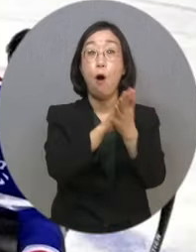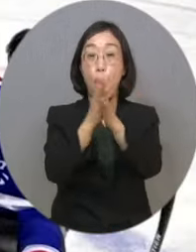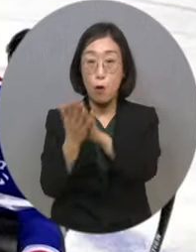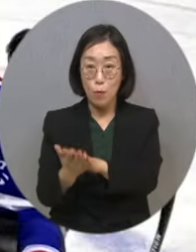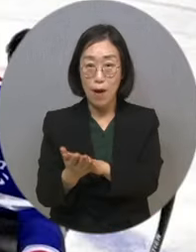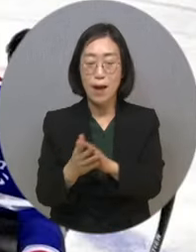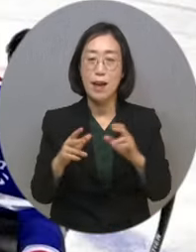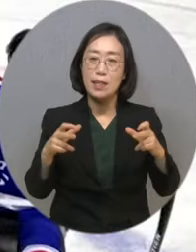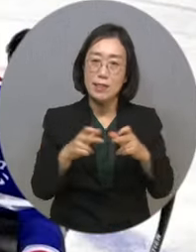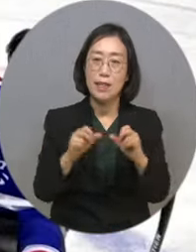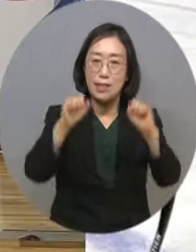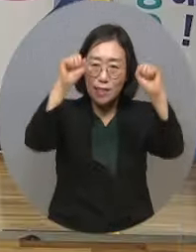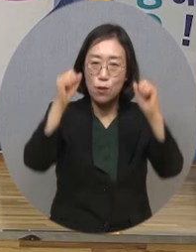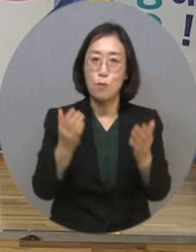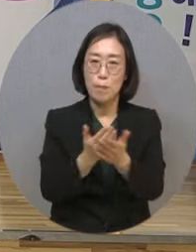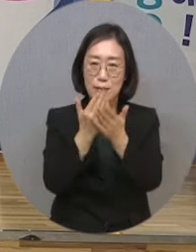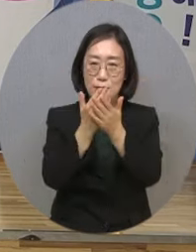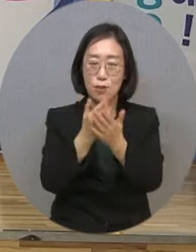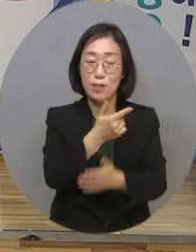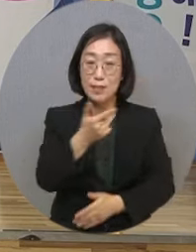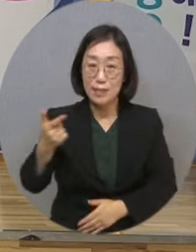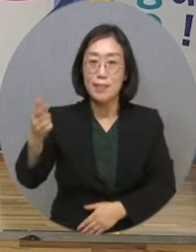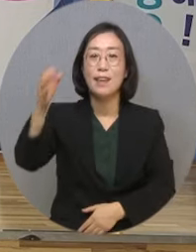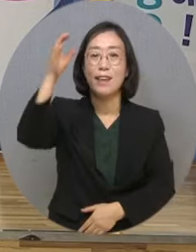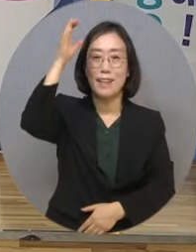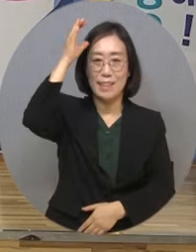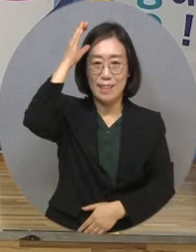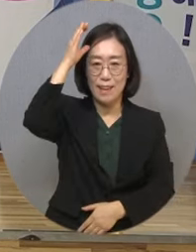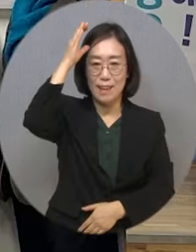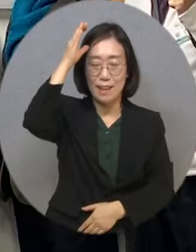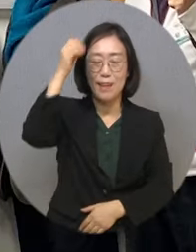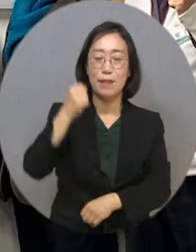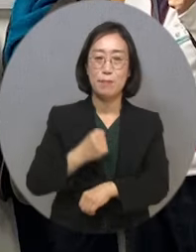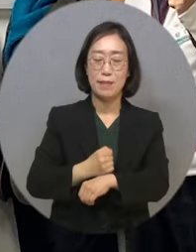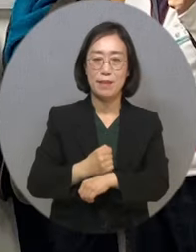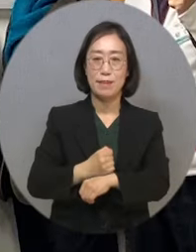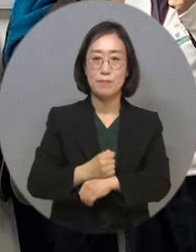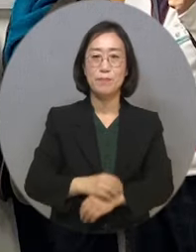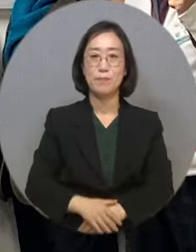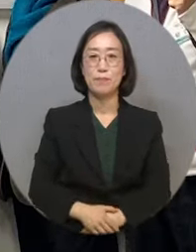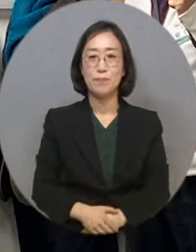체육 발전이 계기가 될 수 있길 기대해봅니다. 복지TV 경기방송 정운선입니다.